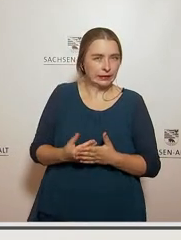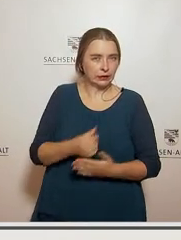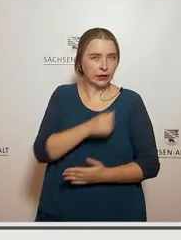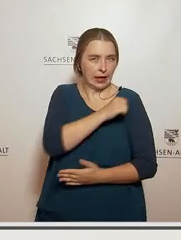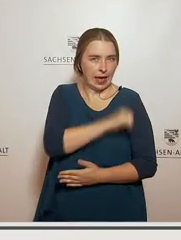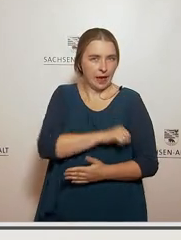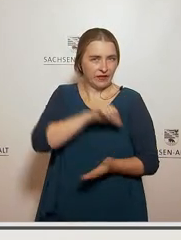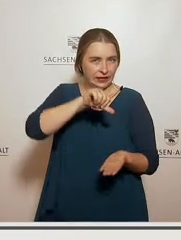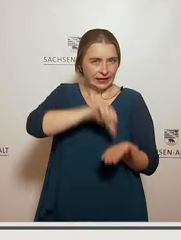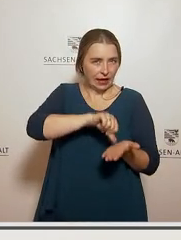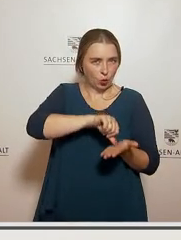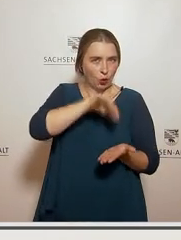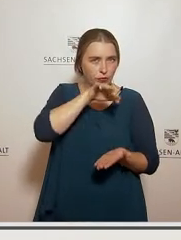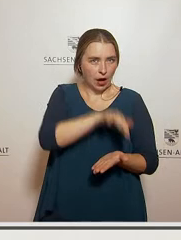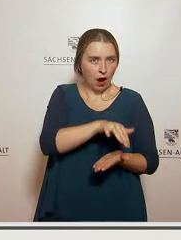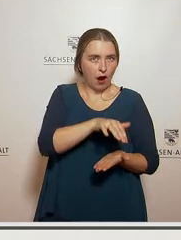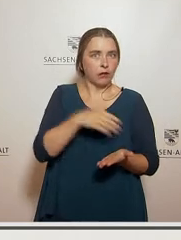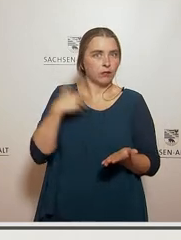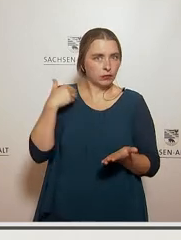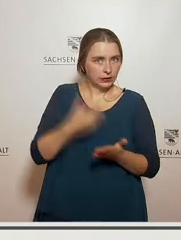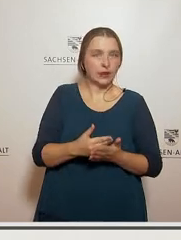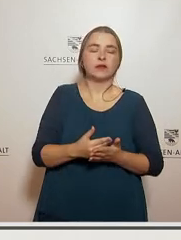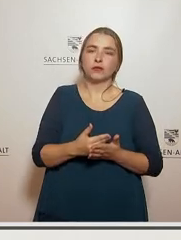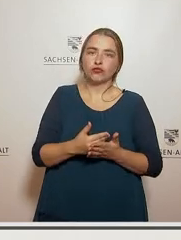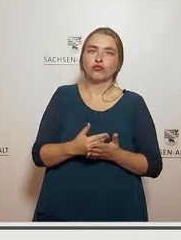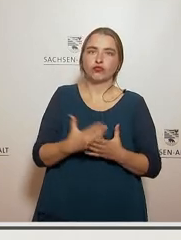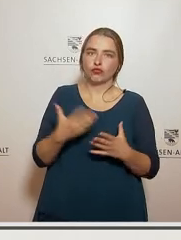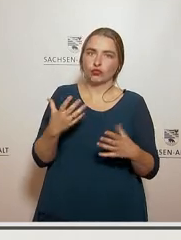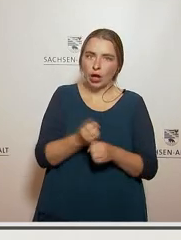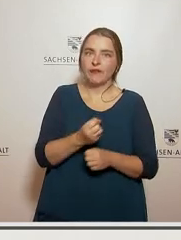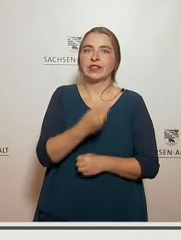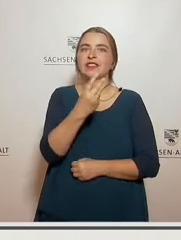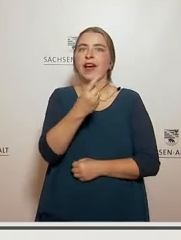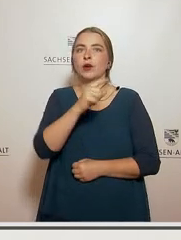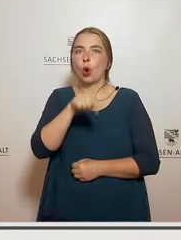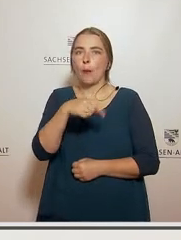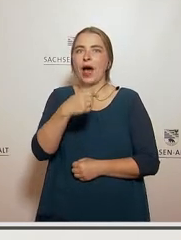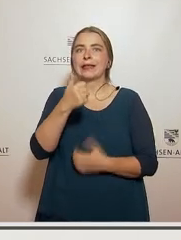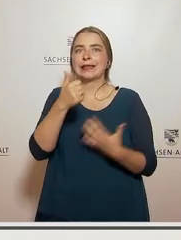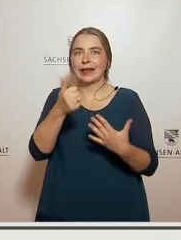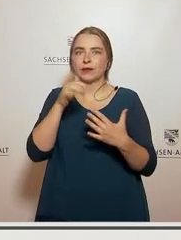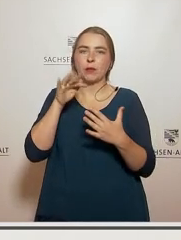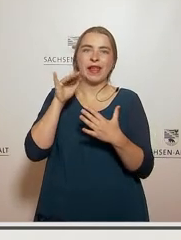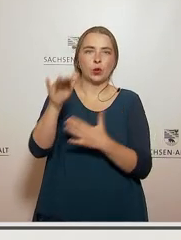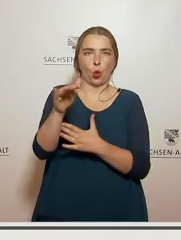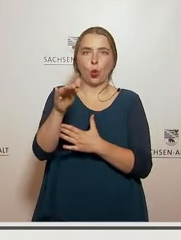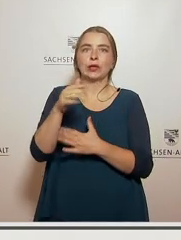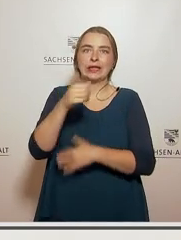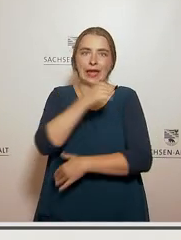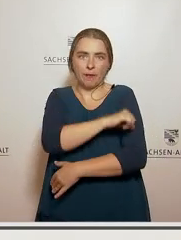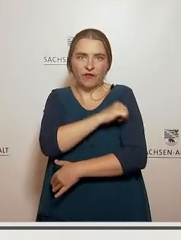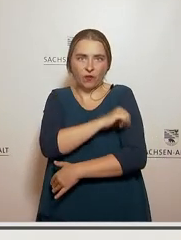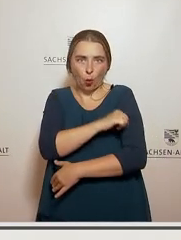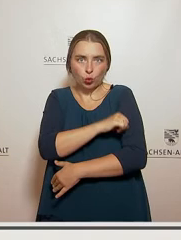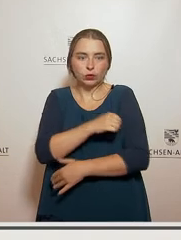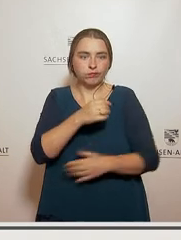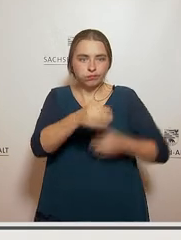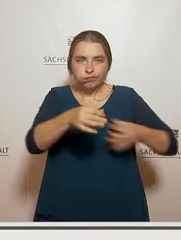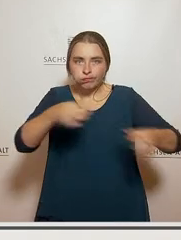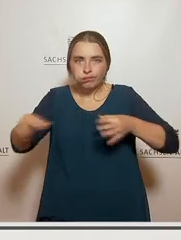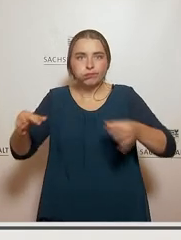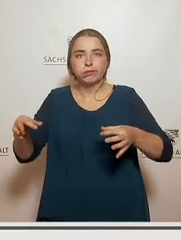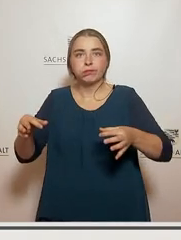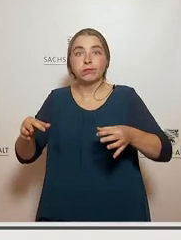2,6 Millionen Impfdosen verabreicht und mehr als 1,3 Millionen Menschen sind bei uns im Land vollständig